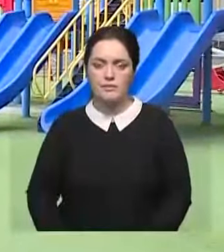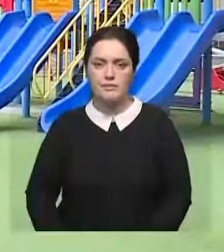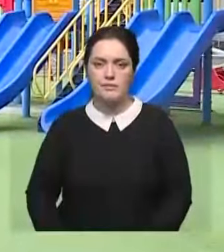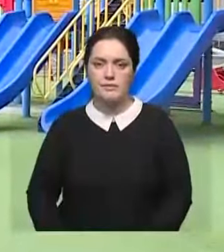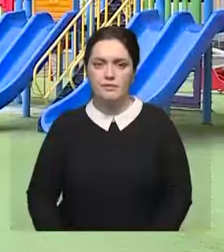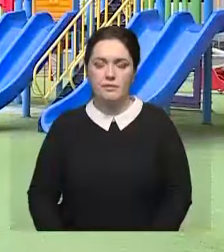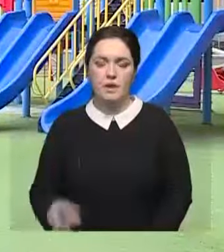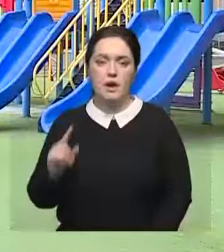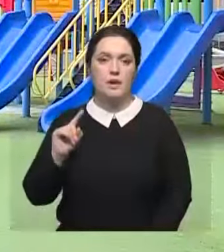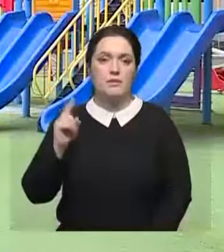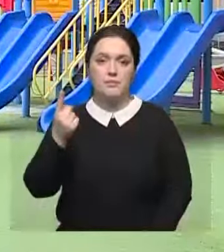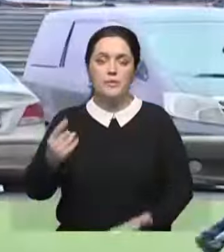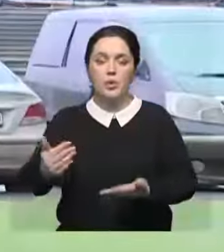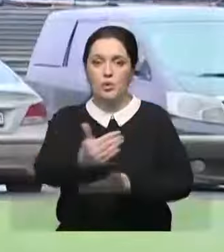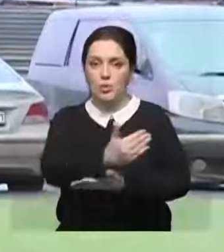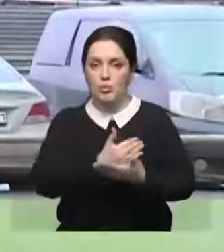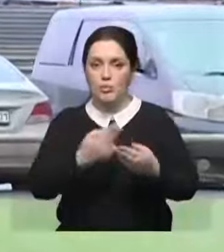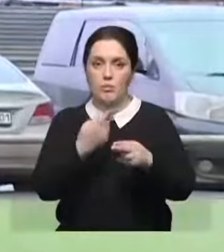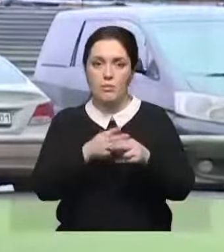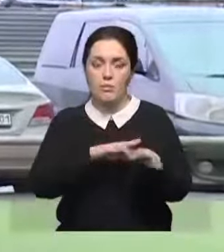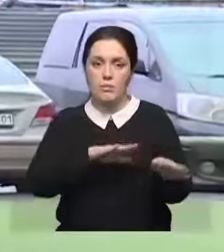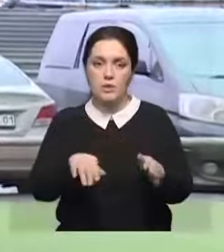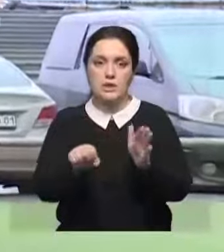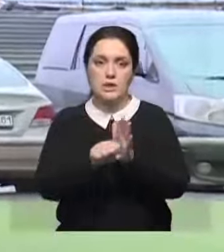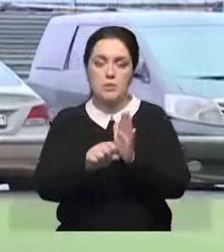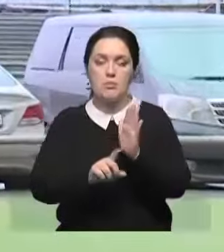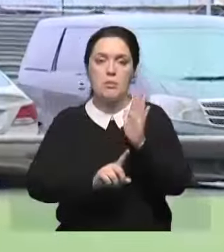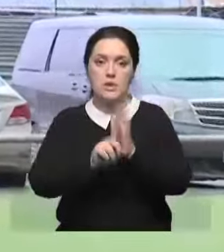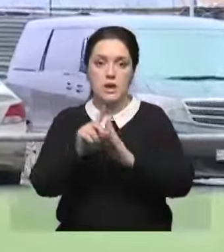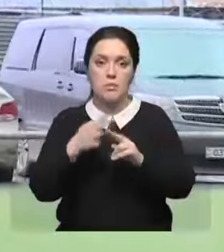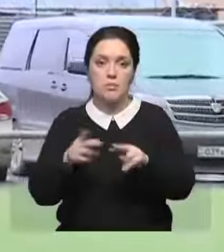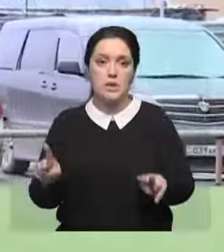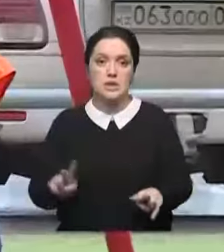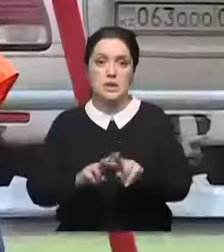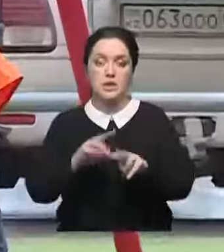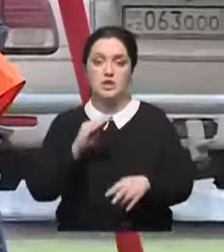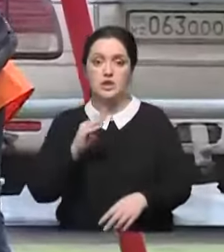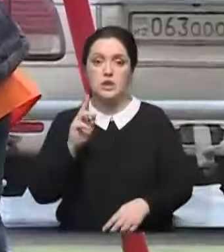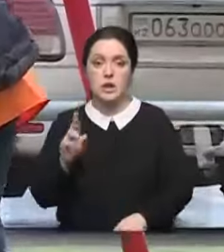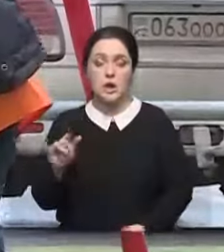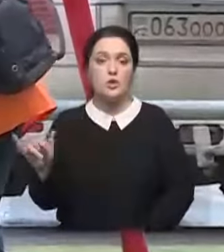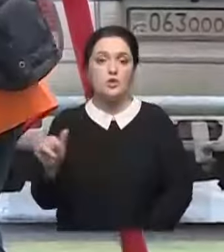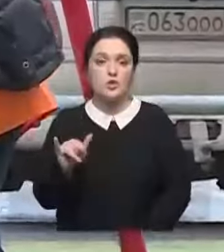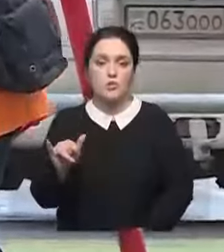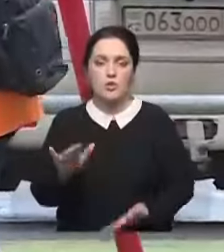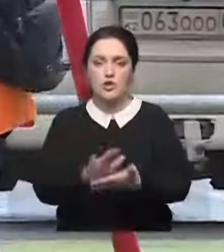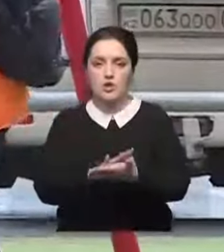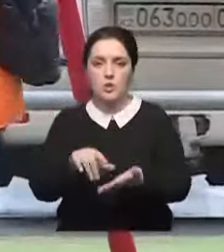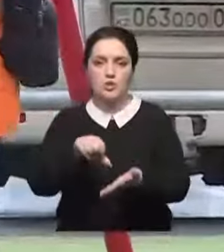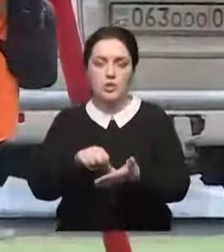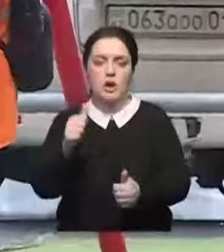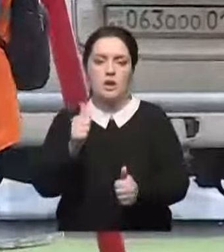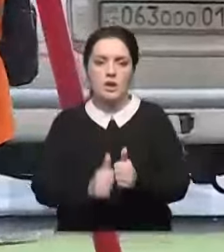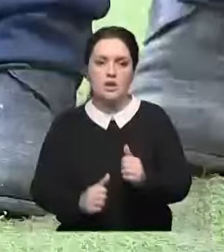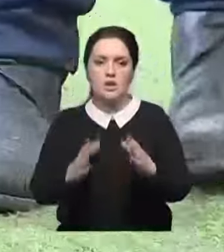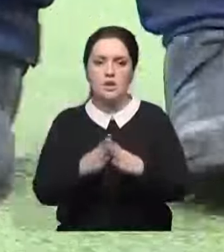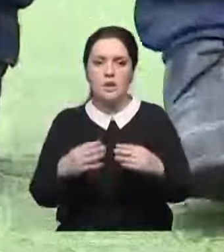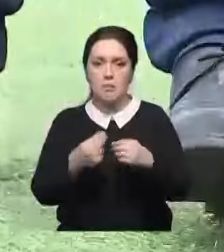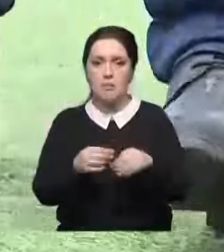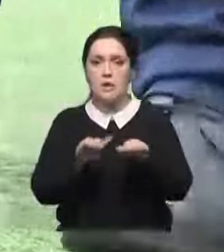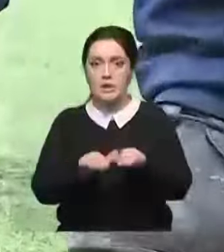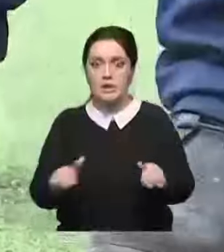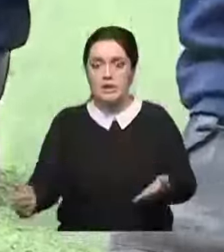Одними из первых к уборке своей территории после зимы приступают жители этого столичного ЖК. В субботниках участвует каждая семья. Дети собирают мусор